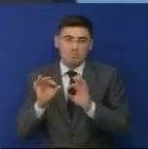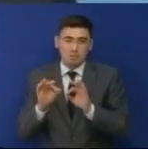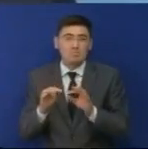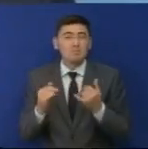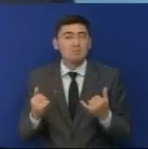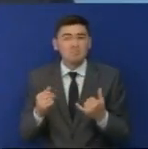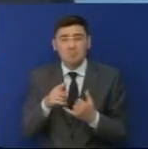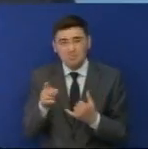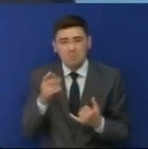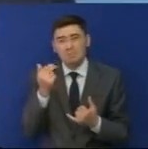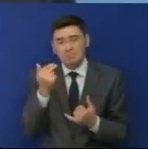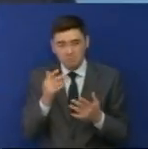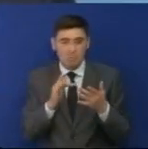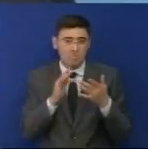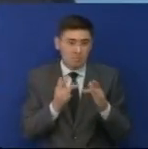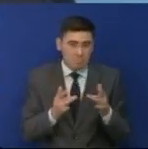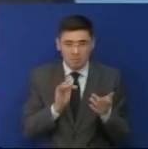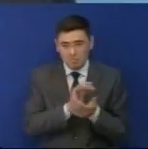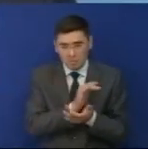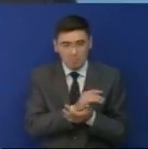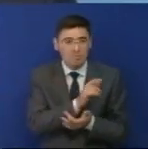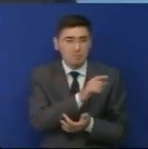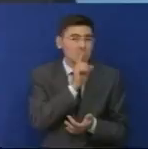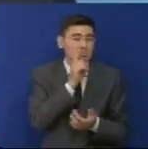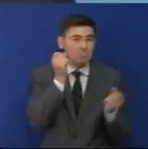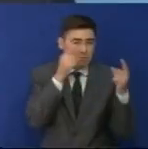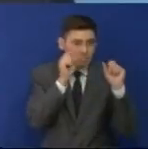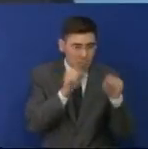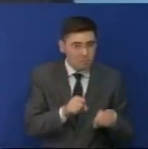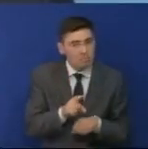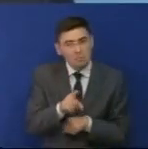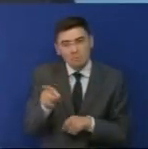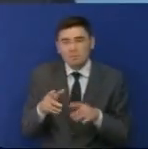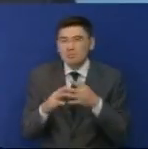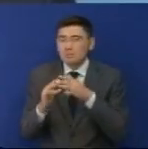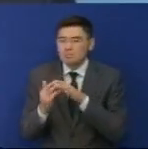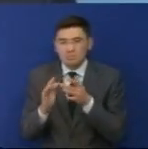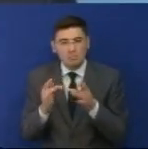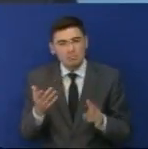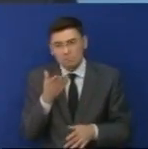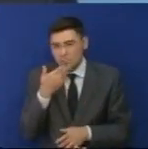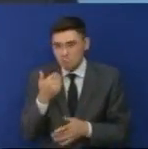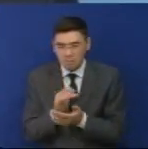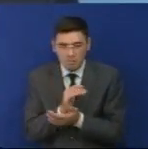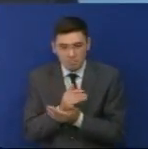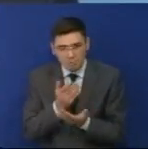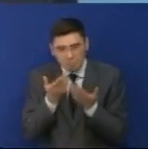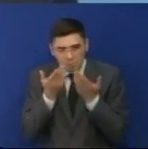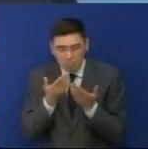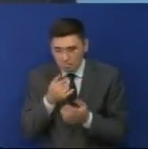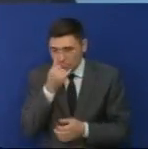но в таких сельских местностях, именно в отдаленных, они, получается, информацию не доходит для молодежи. И основная